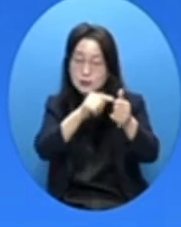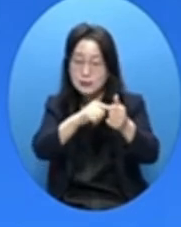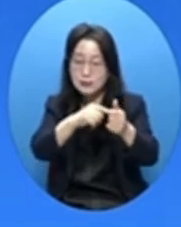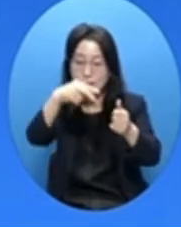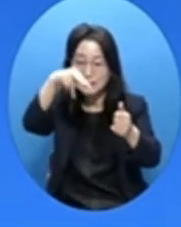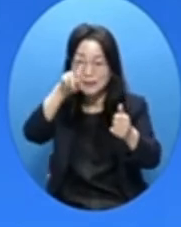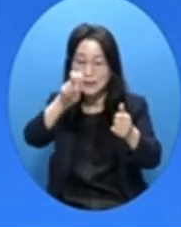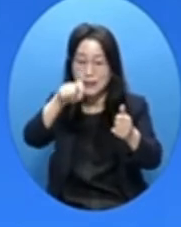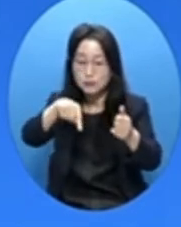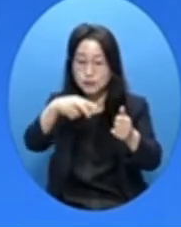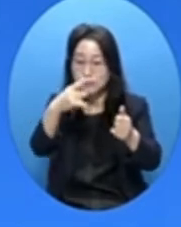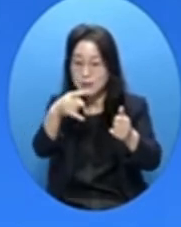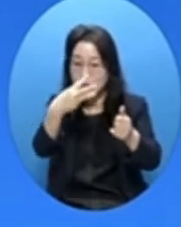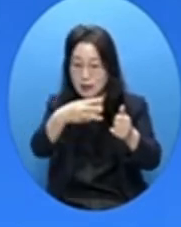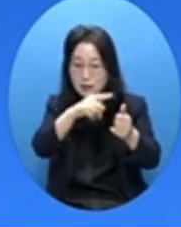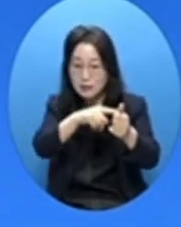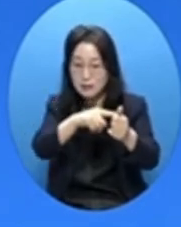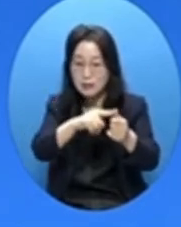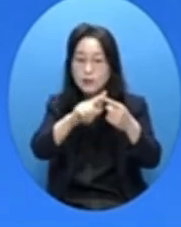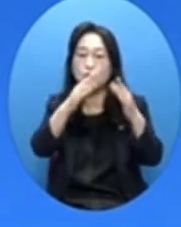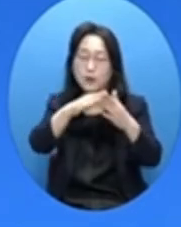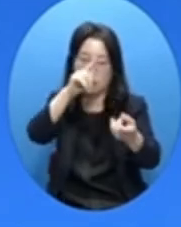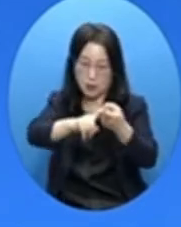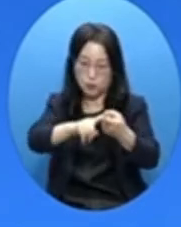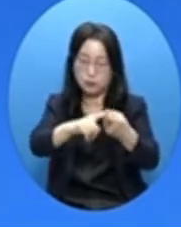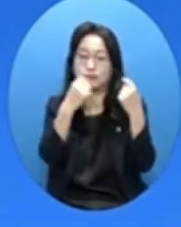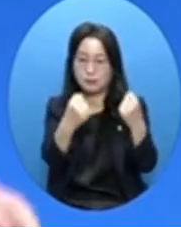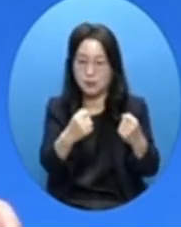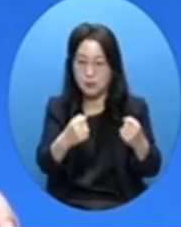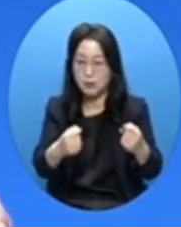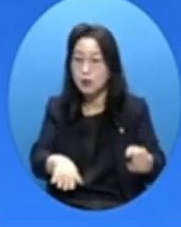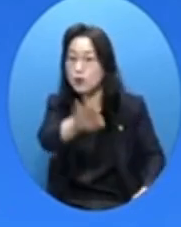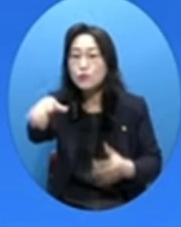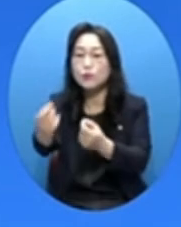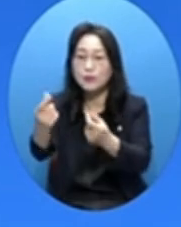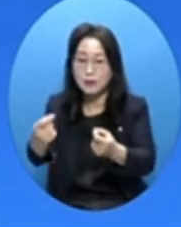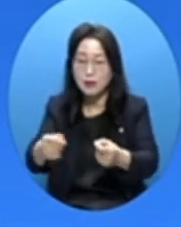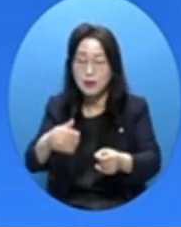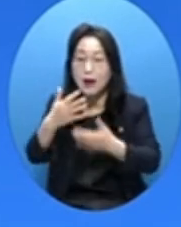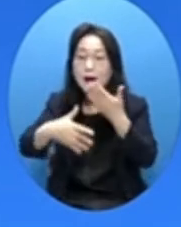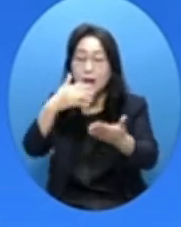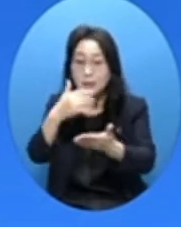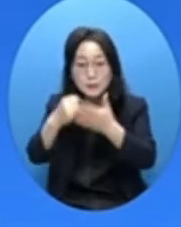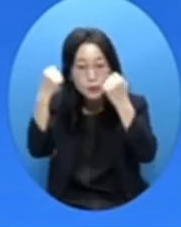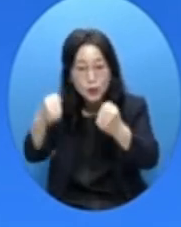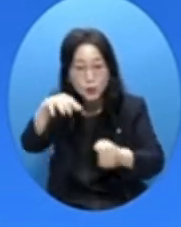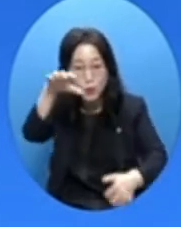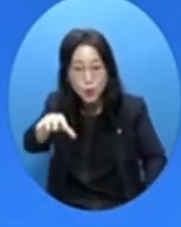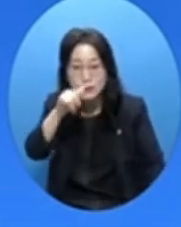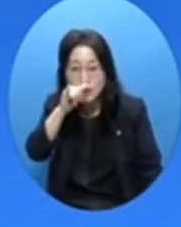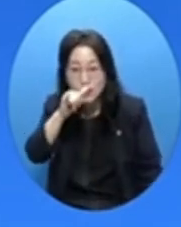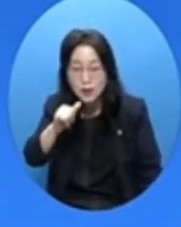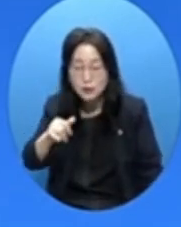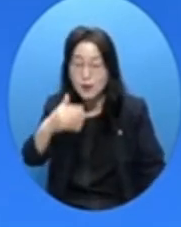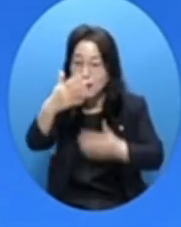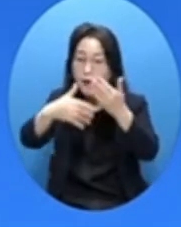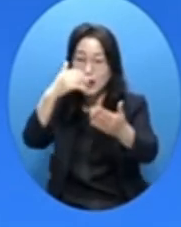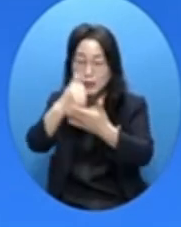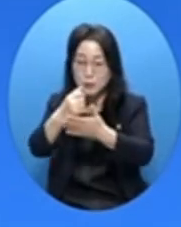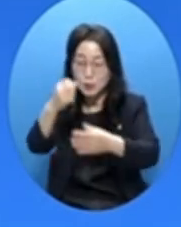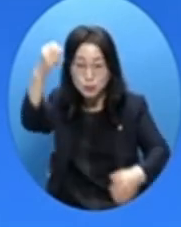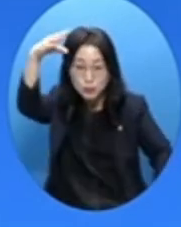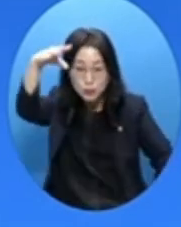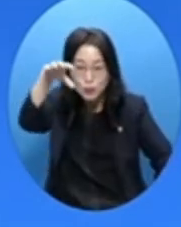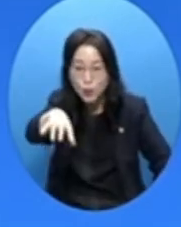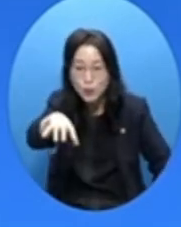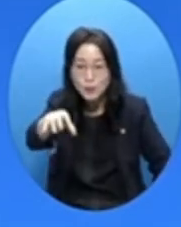말씀합니다 지금 여러분 있는 자리가 어딥니까 하나님이 거하시는 자리 입니까 바람에 듬 뿌리 캐는 자리 입니까 아니면